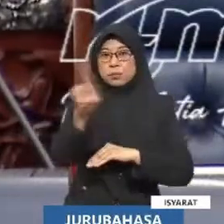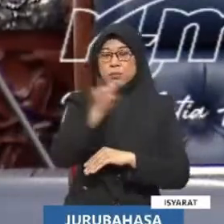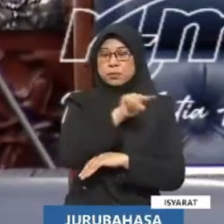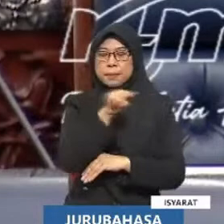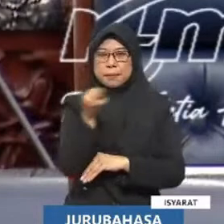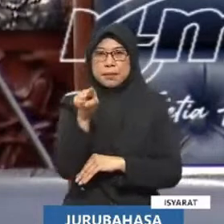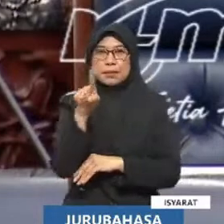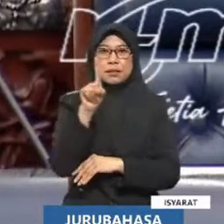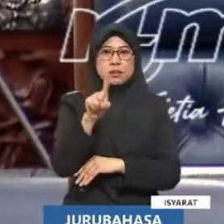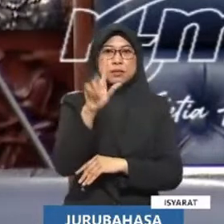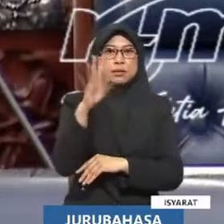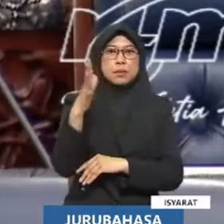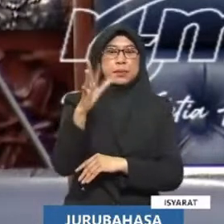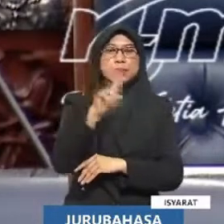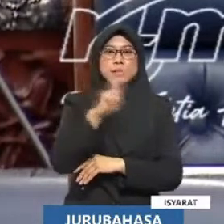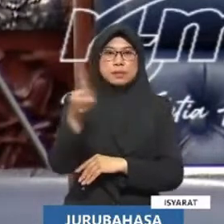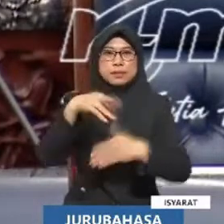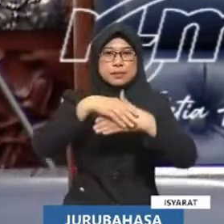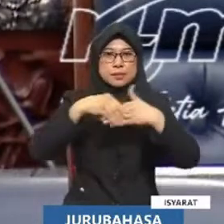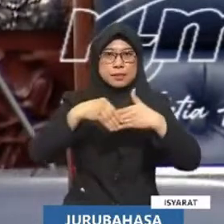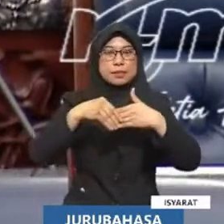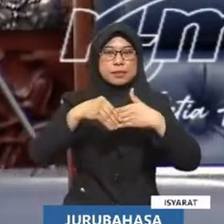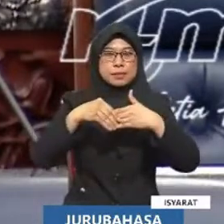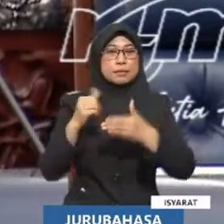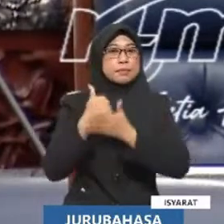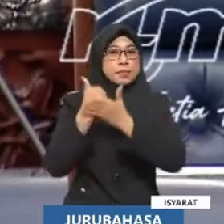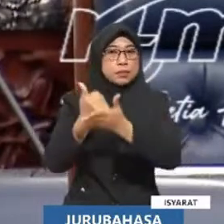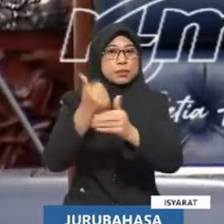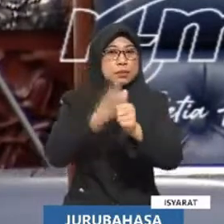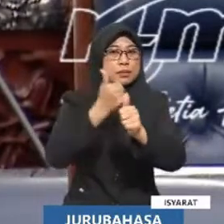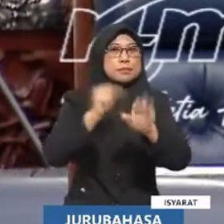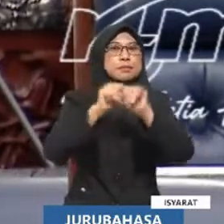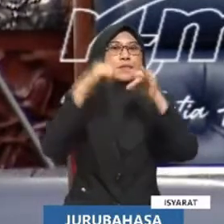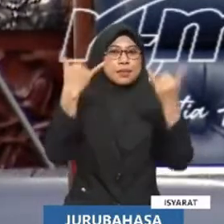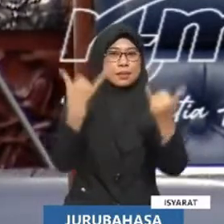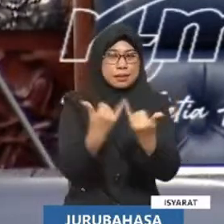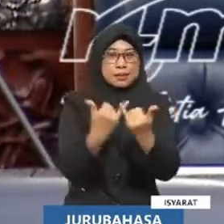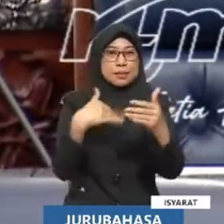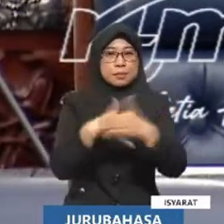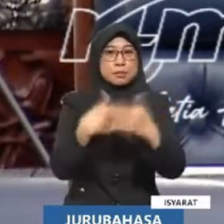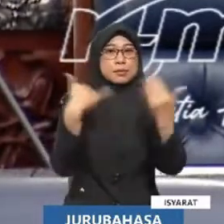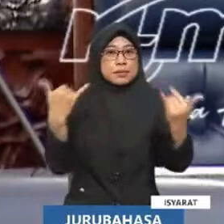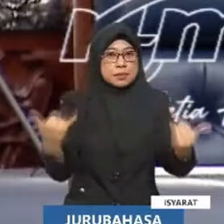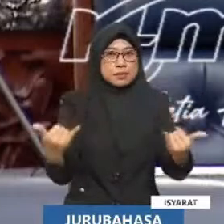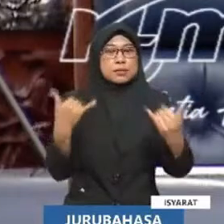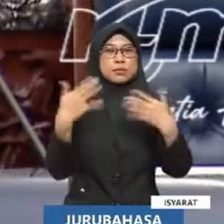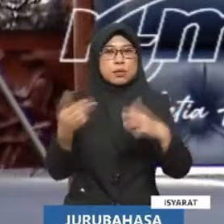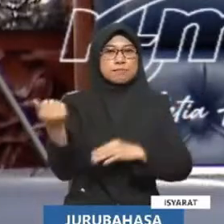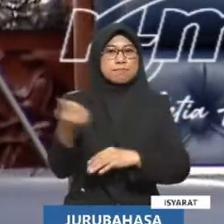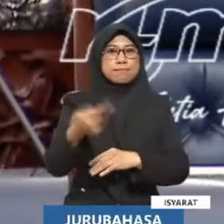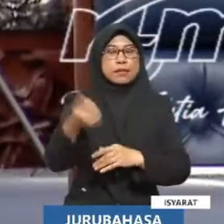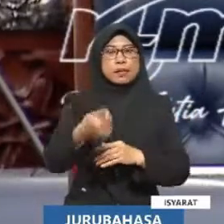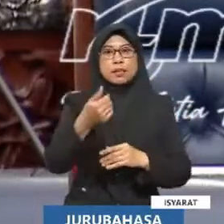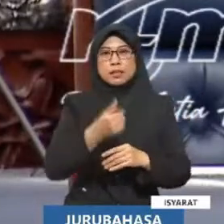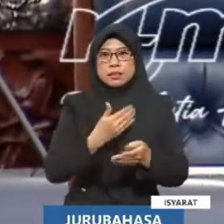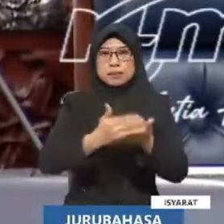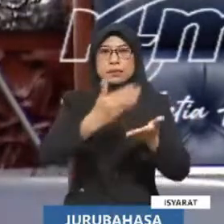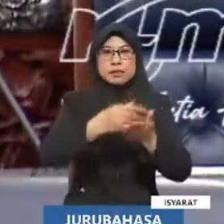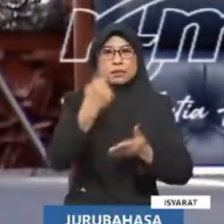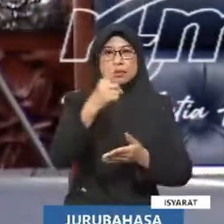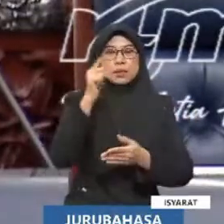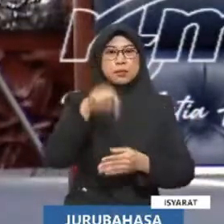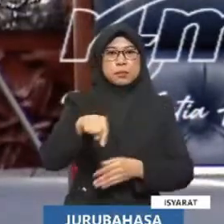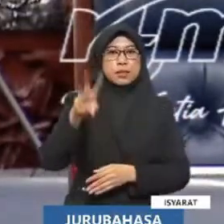sampai 115000 tinggi bagi setiap syari'at NR setakat ini telah membelanjakan sebanyak